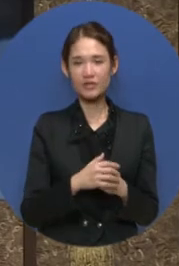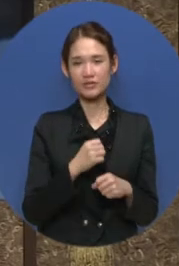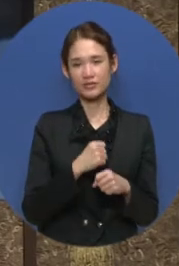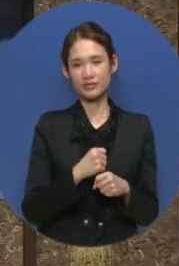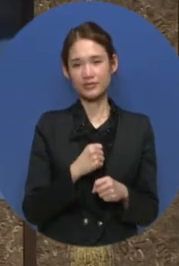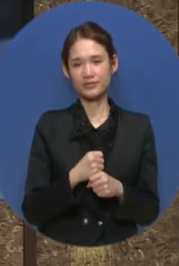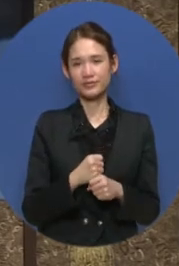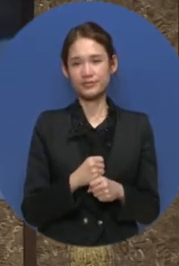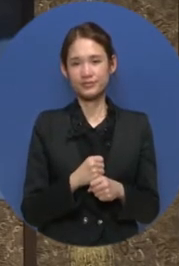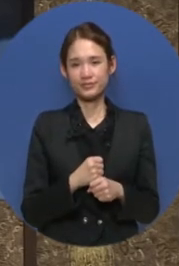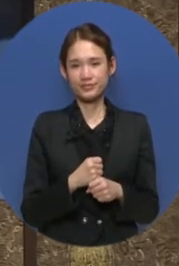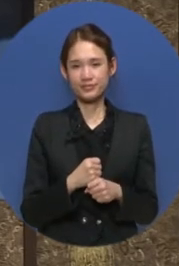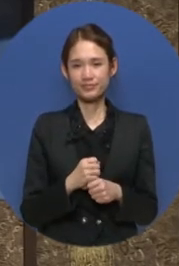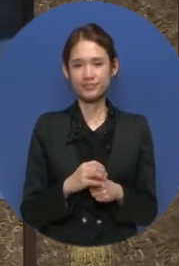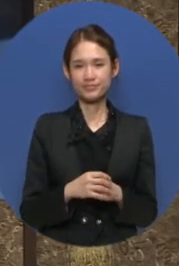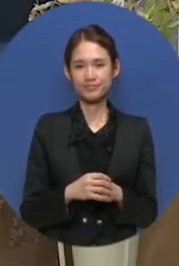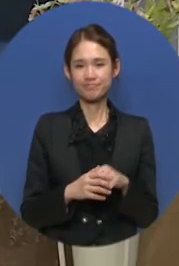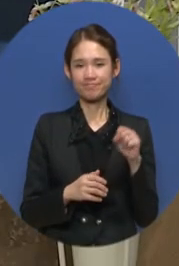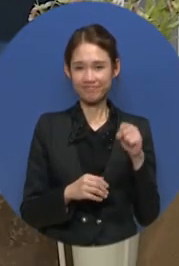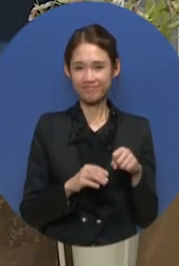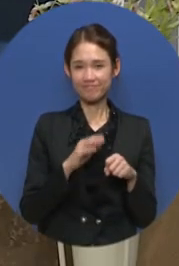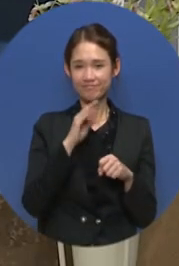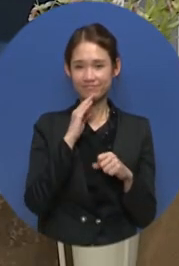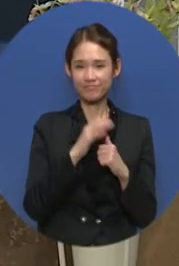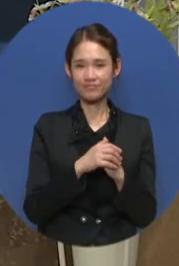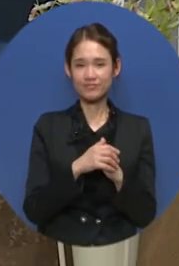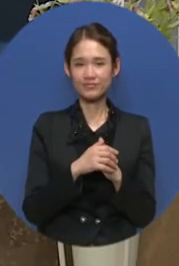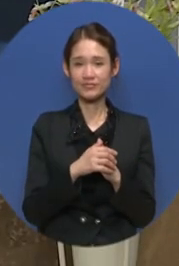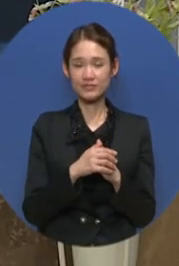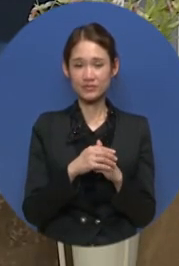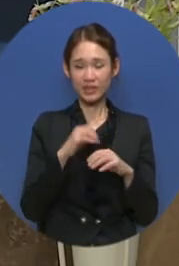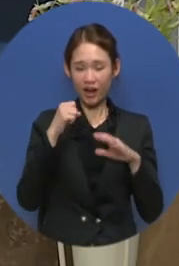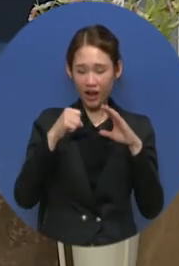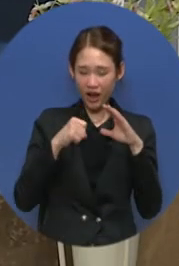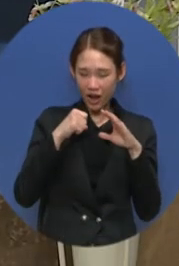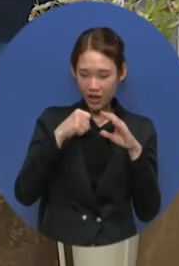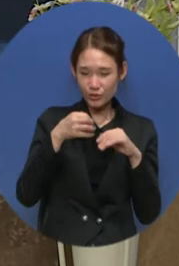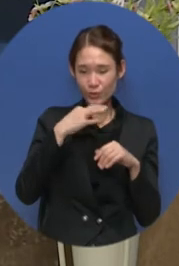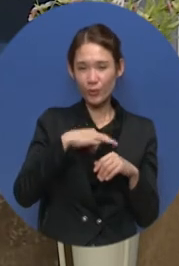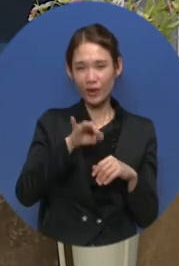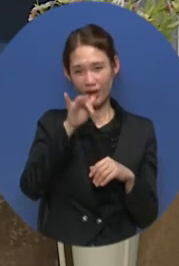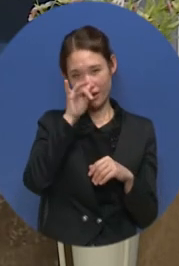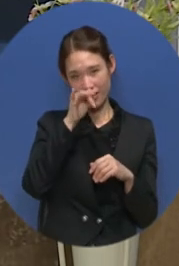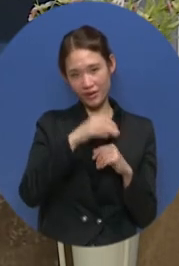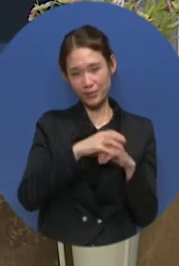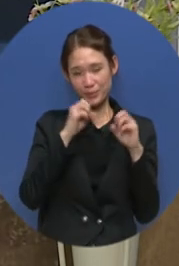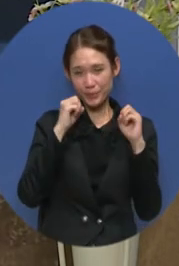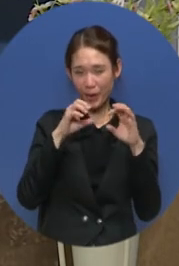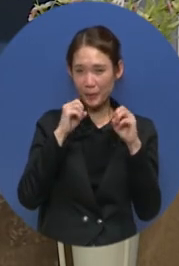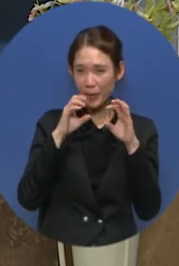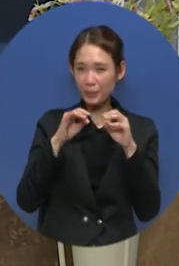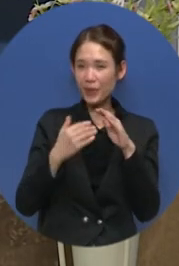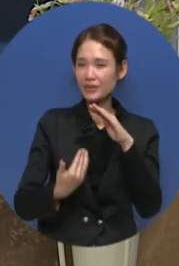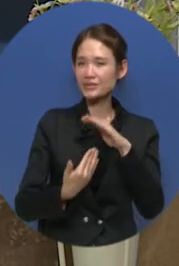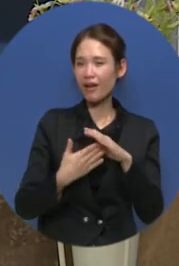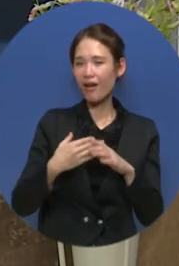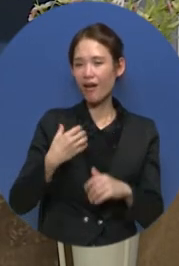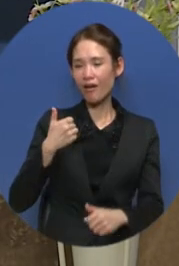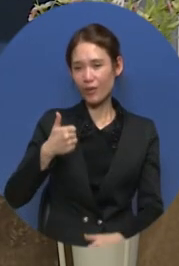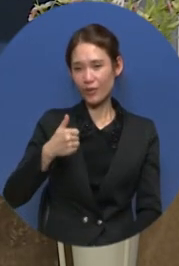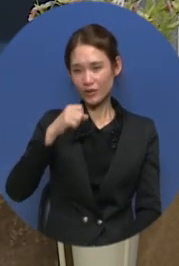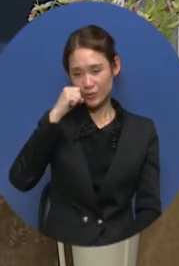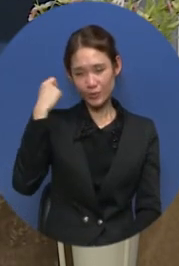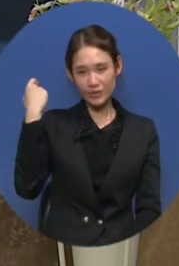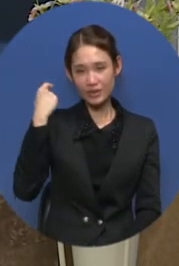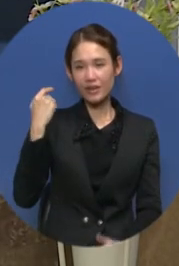유지해 온 거죠. 예. 그리고 또 이제 입소문 효과가 이 마케팅에는 최고라고 제가 들었거든요.